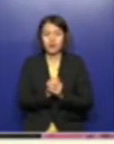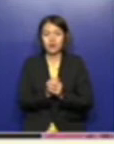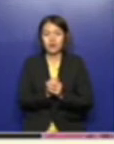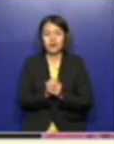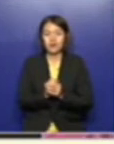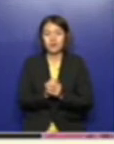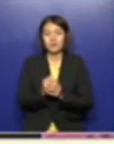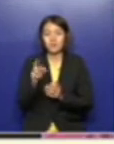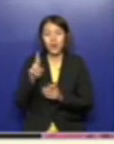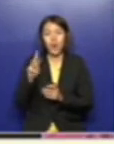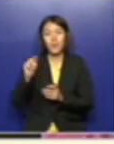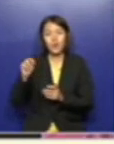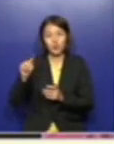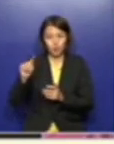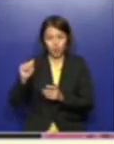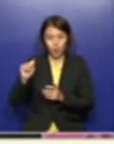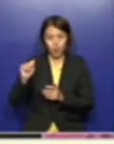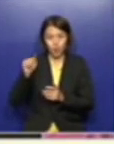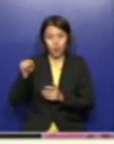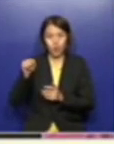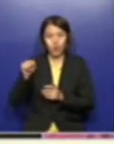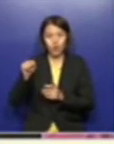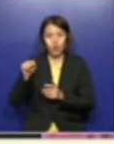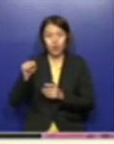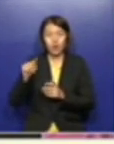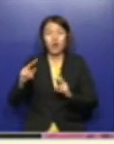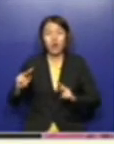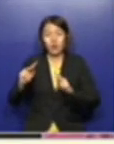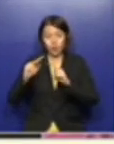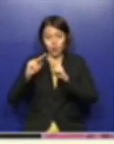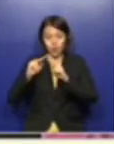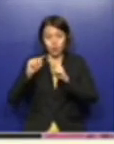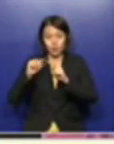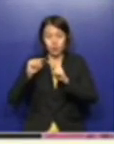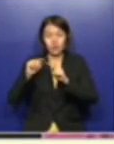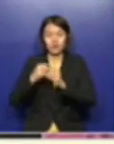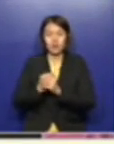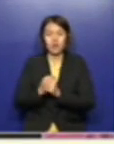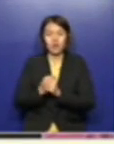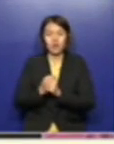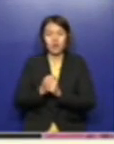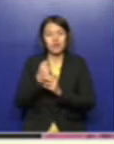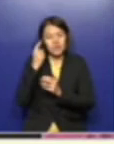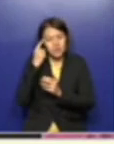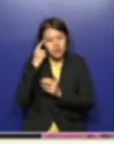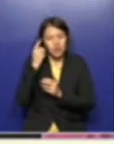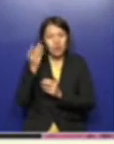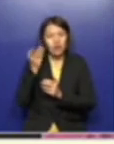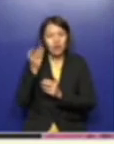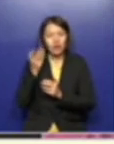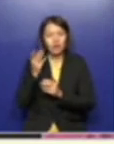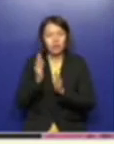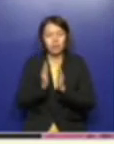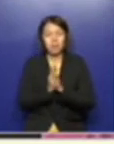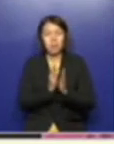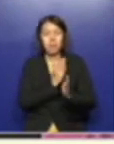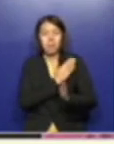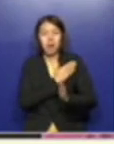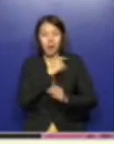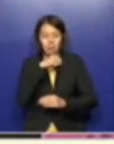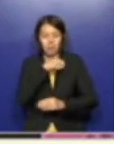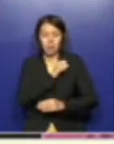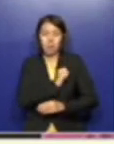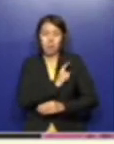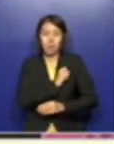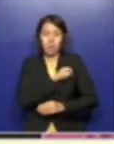บรัฐมนตรีประจำสำนักนายกรัฐมนตรีที่เห็นความสำคัญของพระพุทธศาสนาเห็น